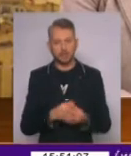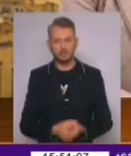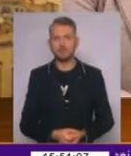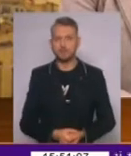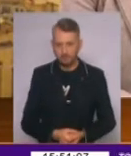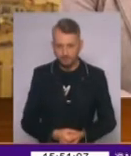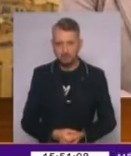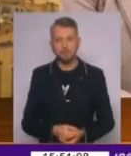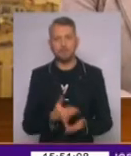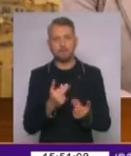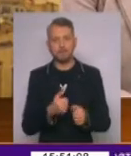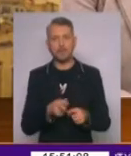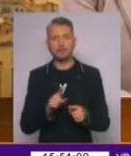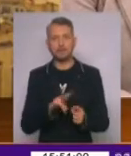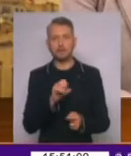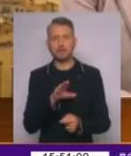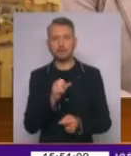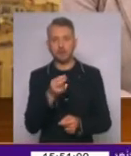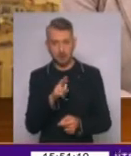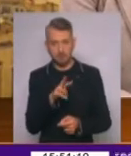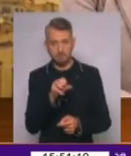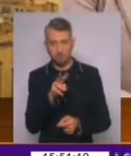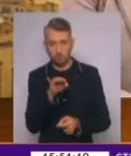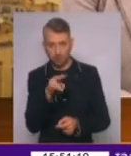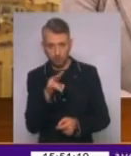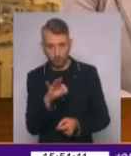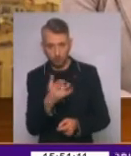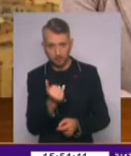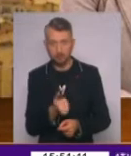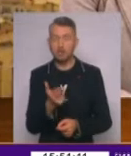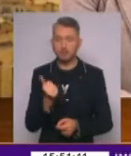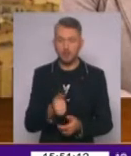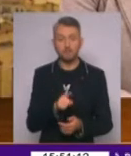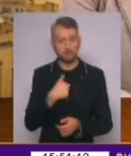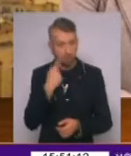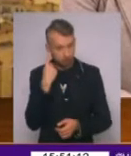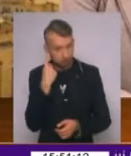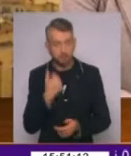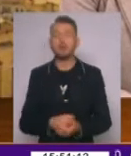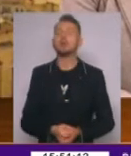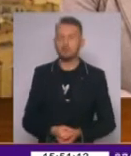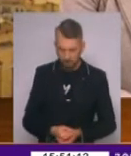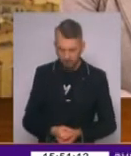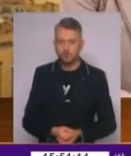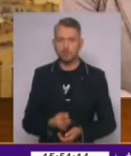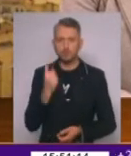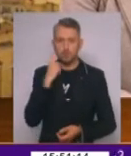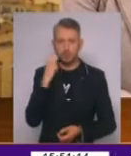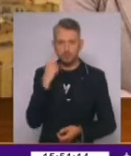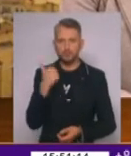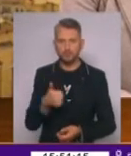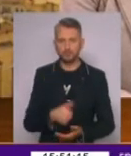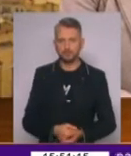день. Так, це Наталя Мойленка, да? Так. Ви мене чуєте? Чуємо. Дуже добре чую. Так,